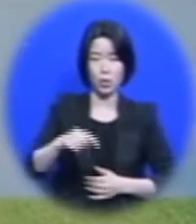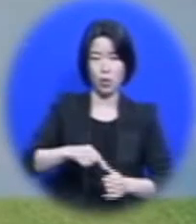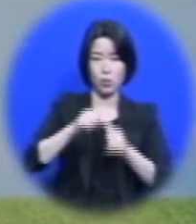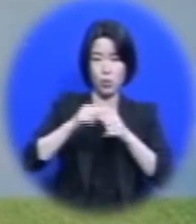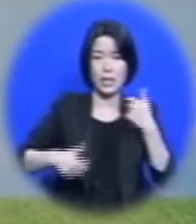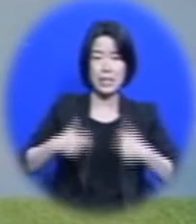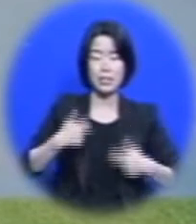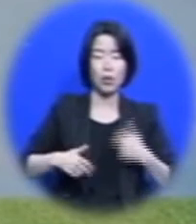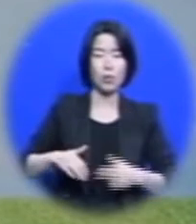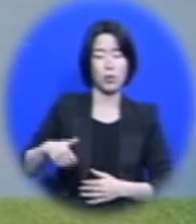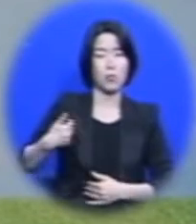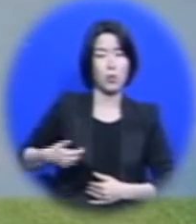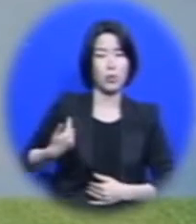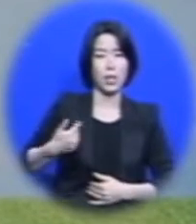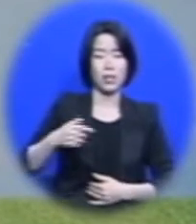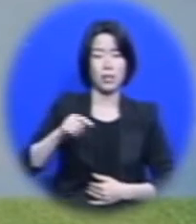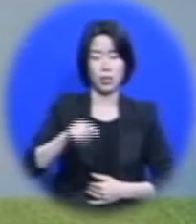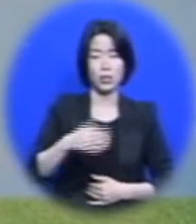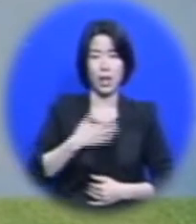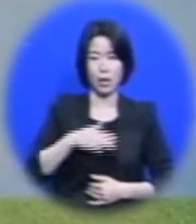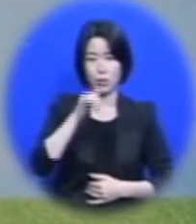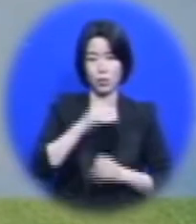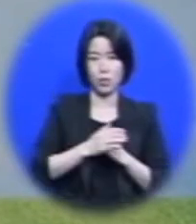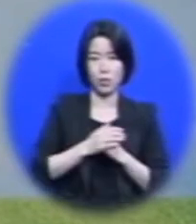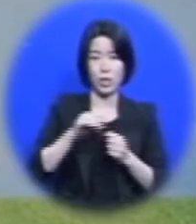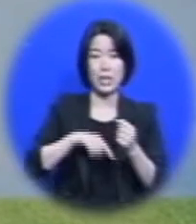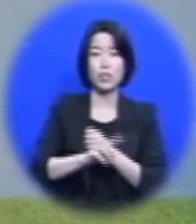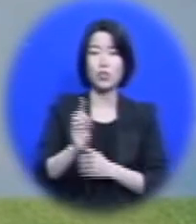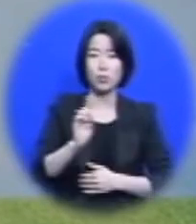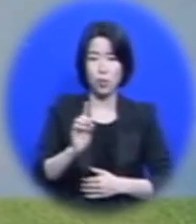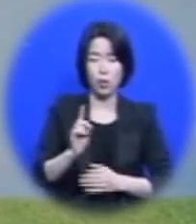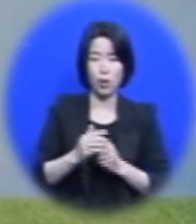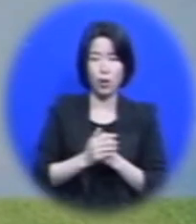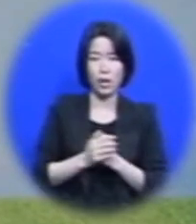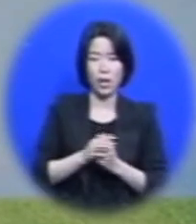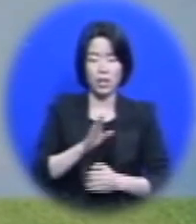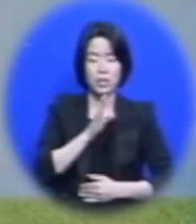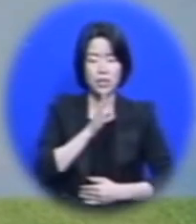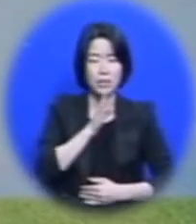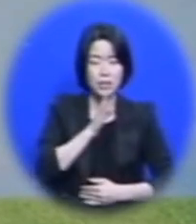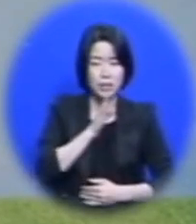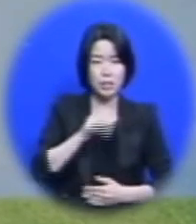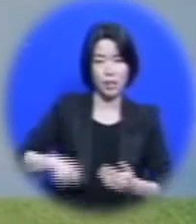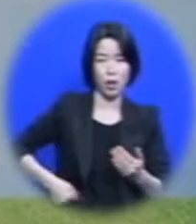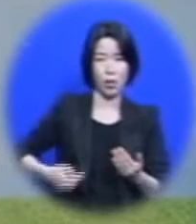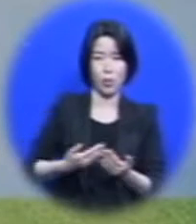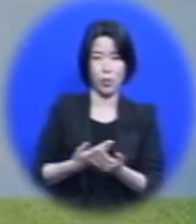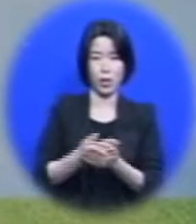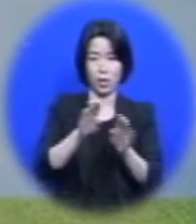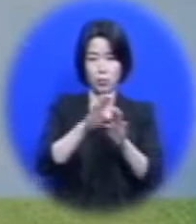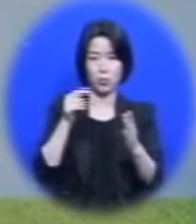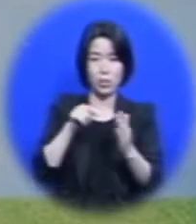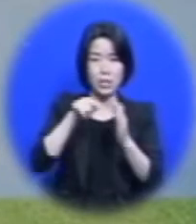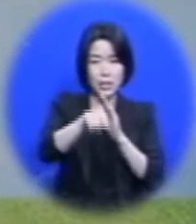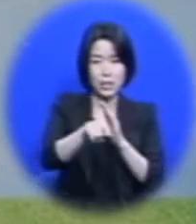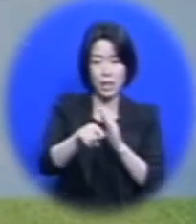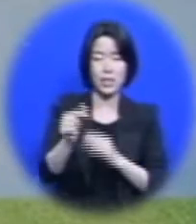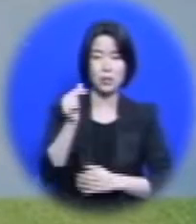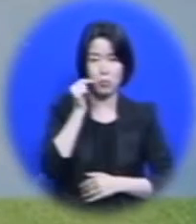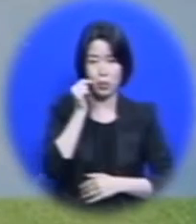모르신다는 분들도 계십니다. 이유는 하나입니다. 진정한 회개의 문을 지나가지 못했기